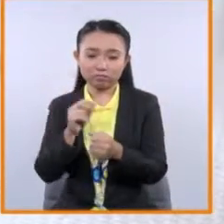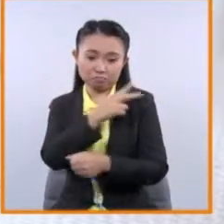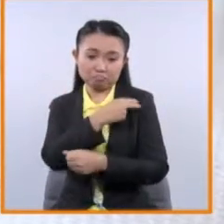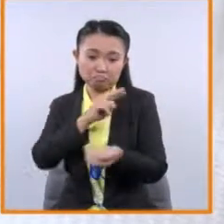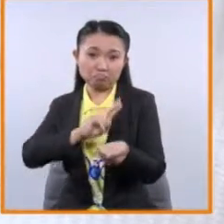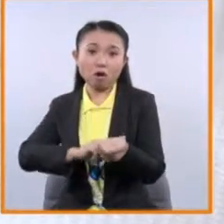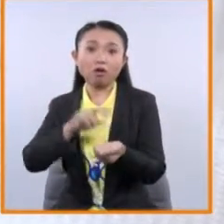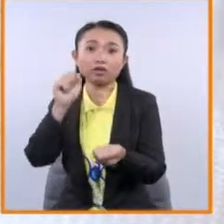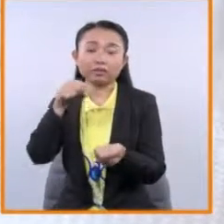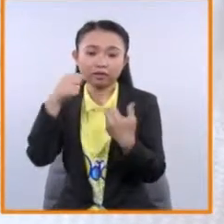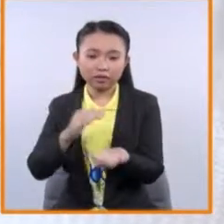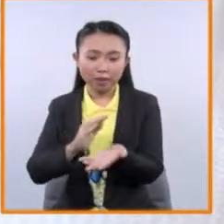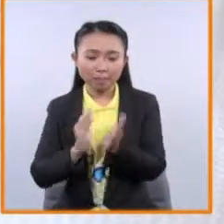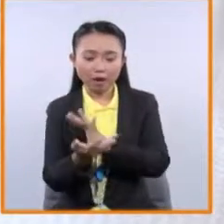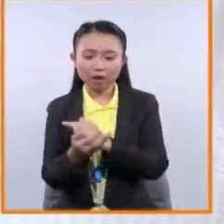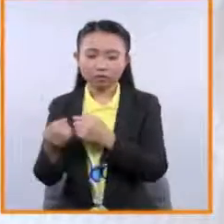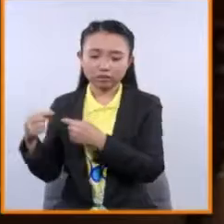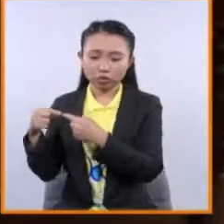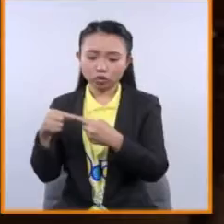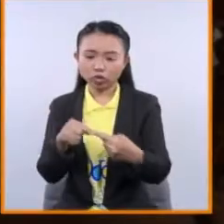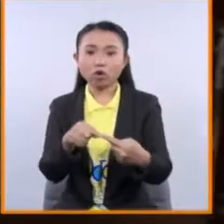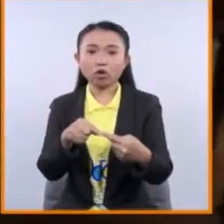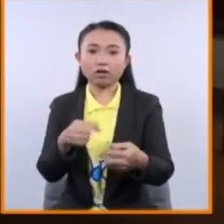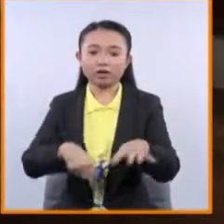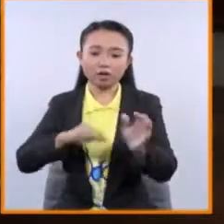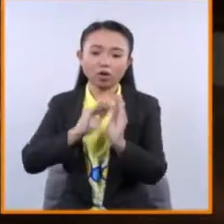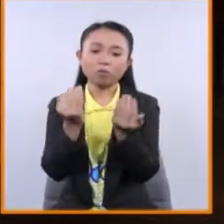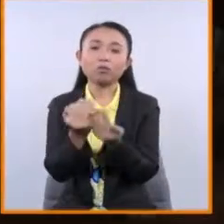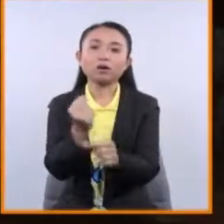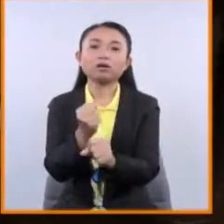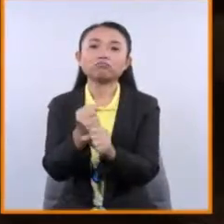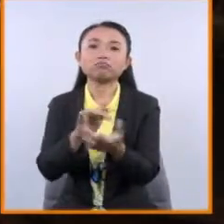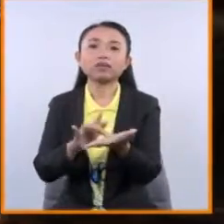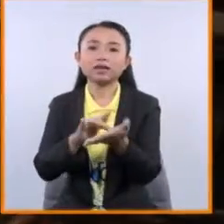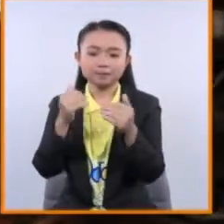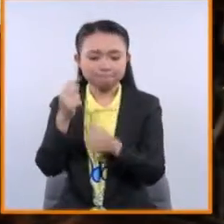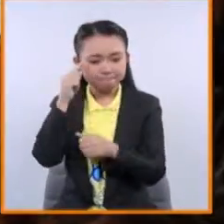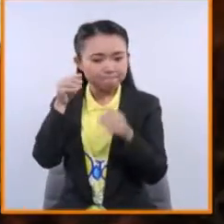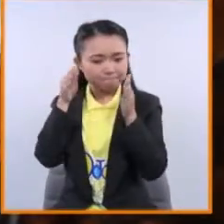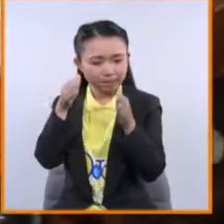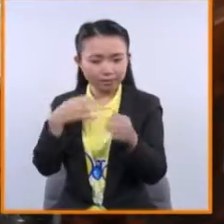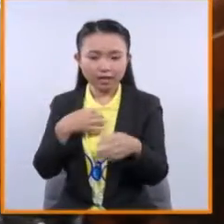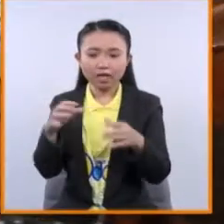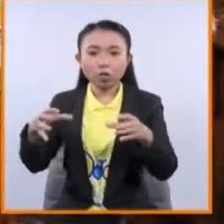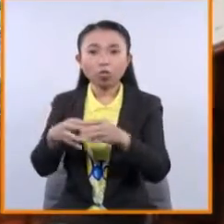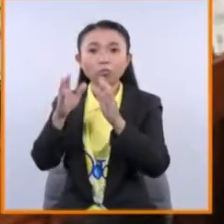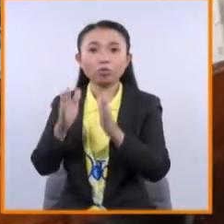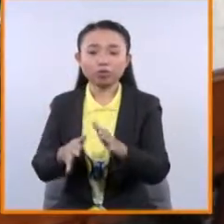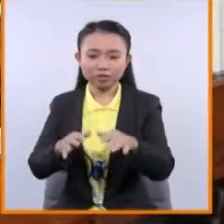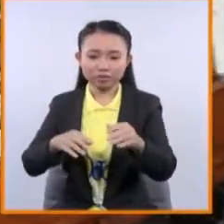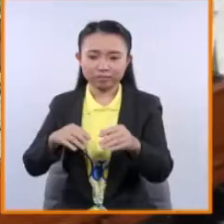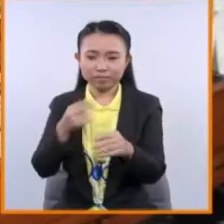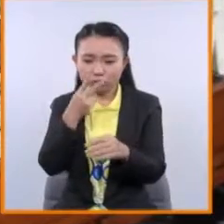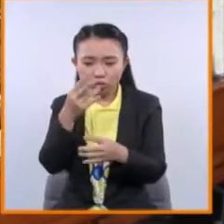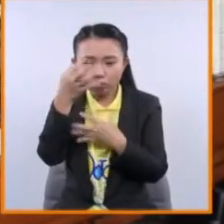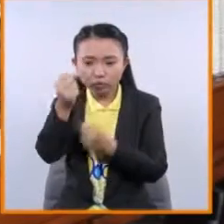ซึ่งปรุงในครอบครัวแต่ว่าปัจจุบันเราทำเป็นแบรนด์เพื่อที่เรามีเจตนาอยากจะสื่อสารกับกลุ่มคนยุคปัจจุบันเนี่ยได้มากขึ้